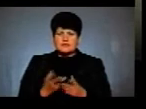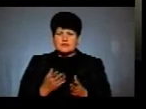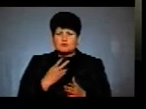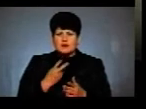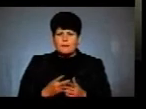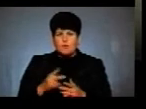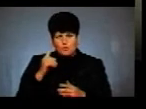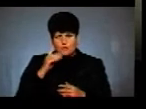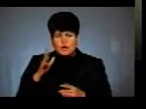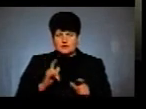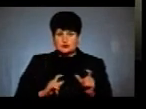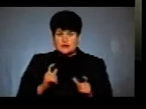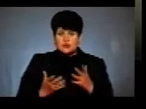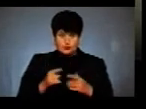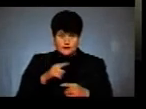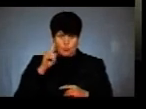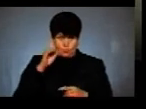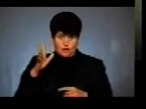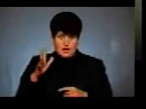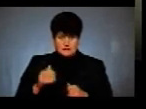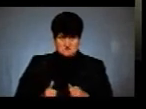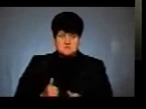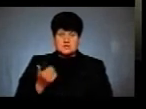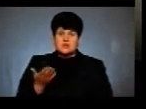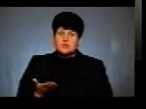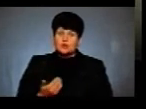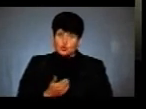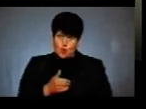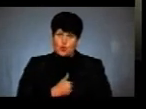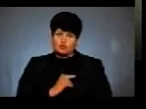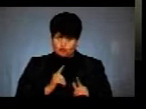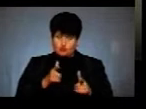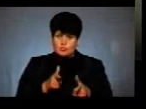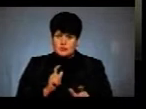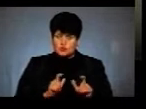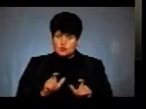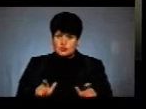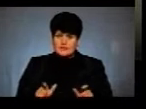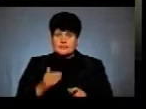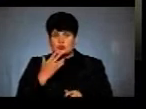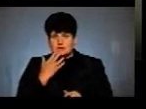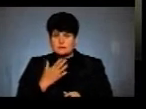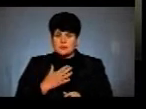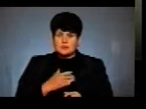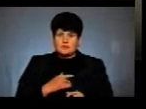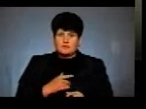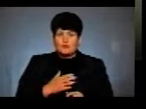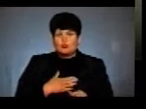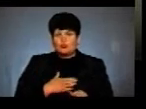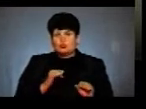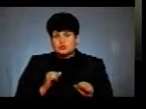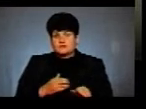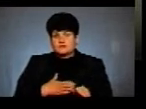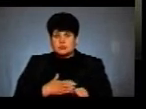непопулярність університету. Якщо він популярний, він престижний, і до нього хочуть вступати студенти, як вітчизняні, так і іноземні, ну, в нас іноземні, можливо, з нашим медичним